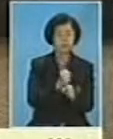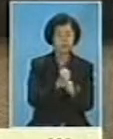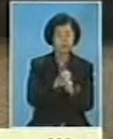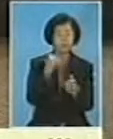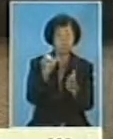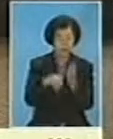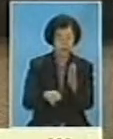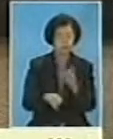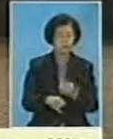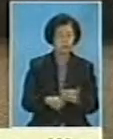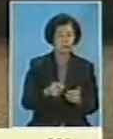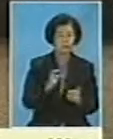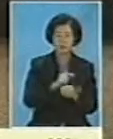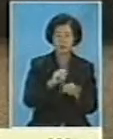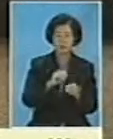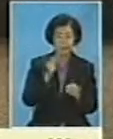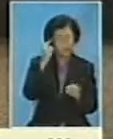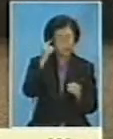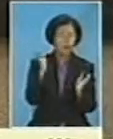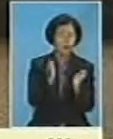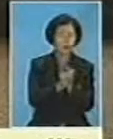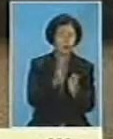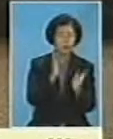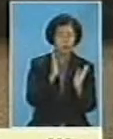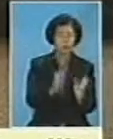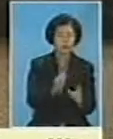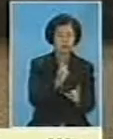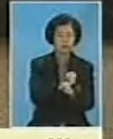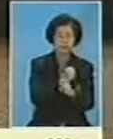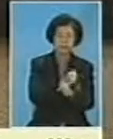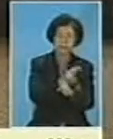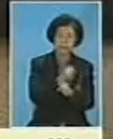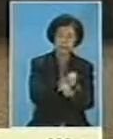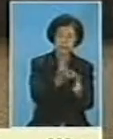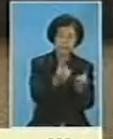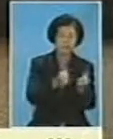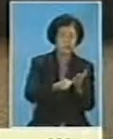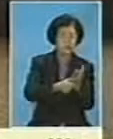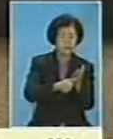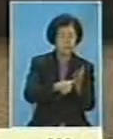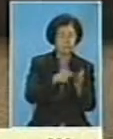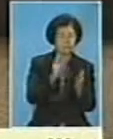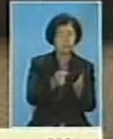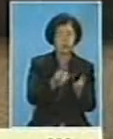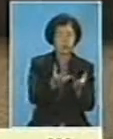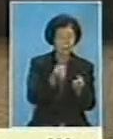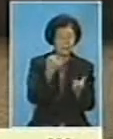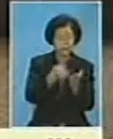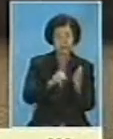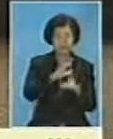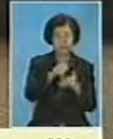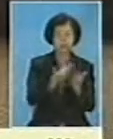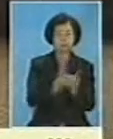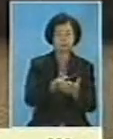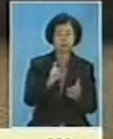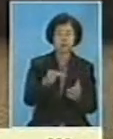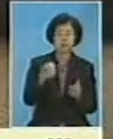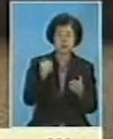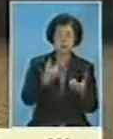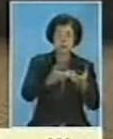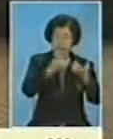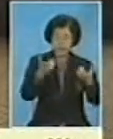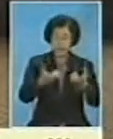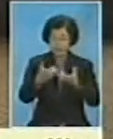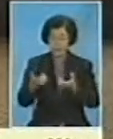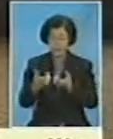มารวมว่าผู้ปฏิบัติหน้าที่ในการรับจำนำข้าวต้องรับผิดด้วยกันหมดควรจะมีการแยกแ